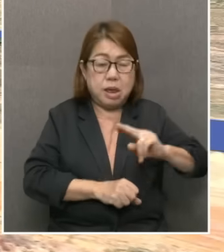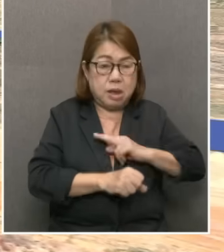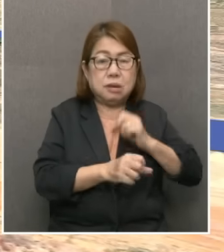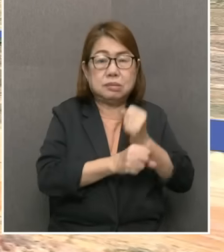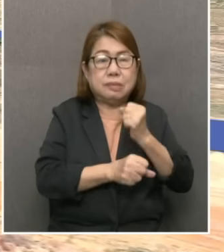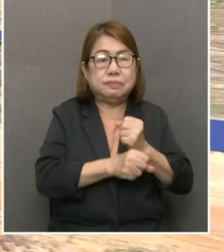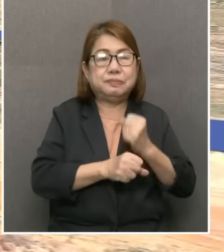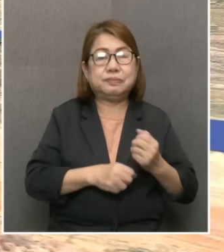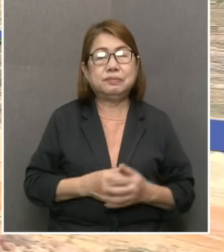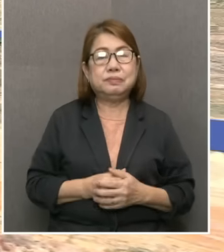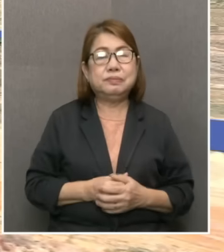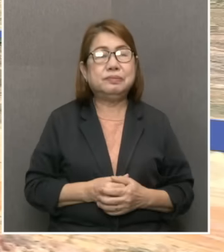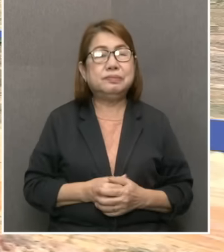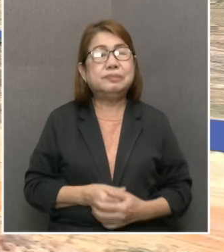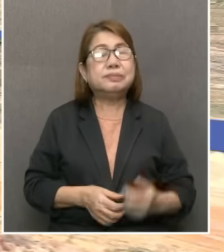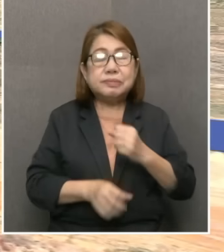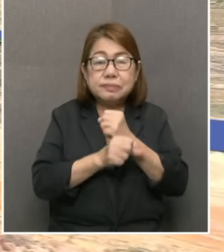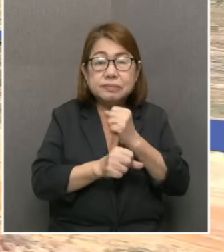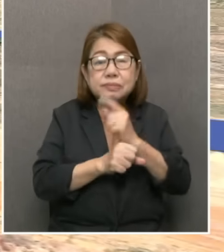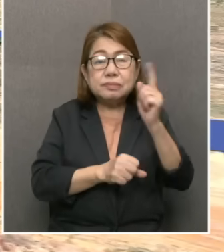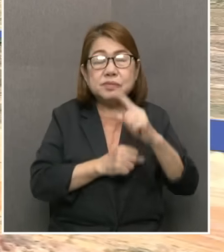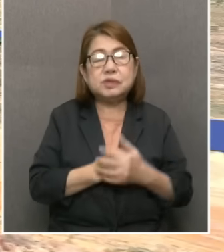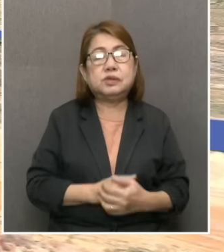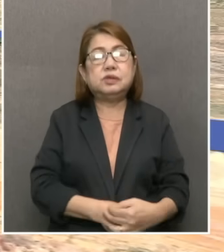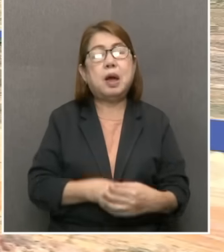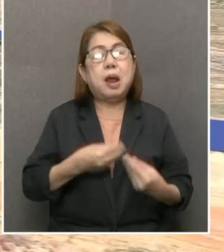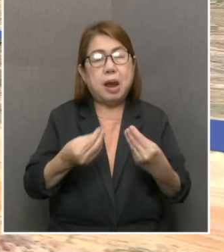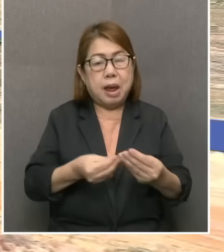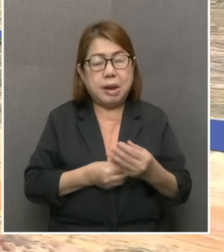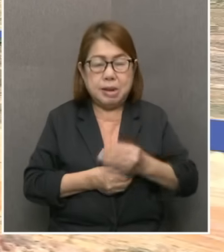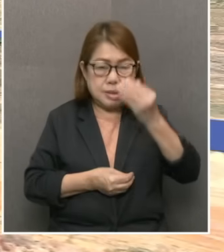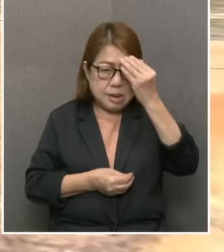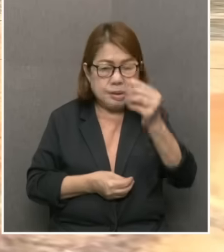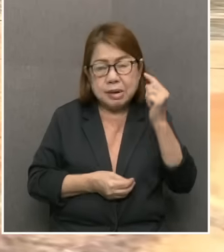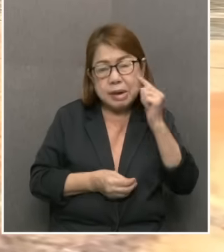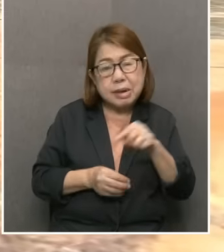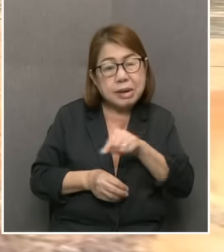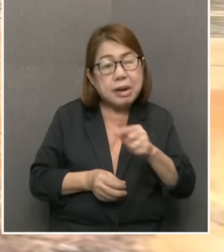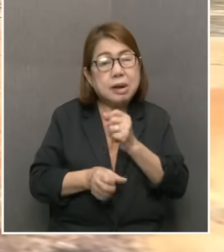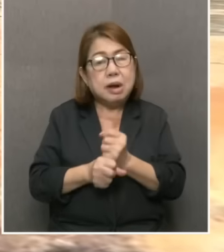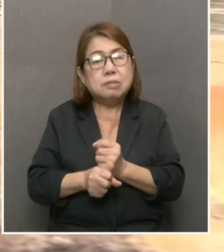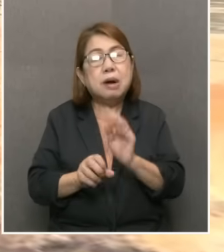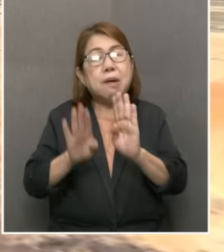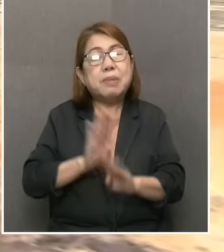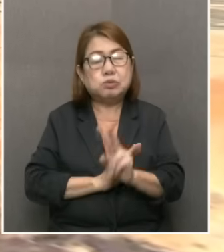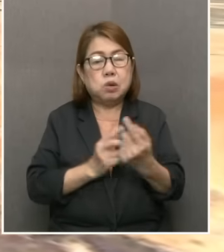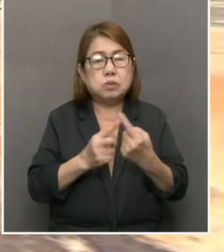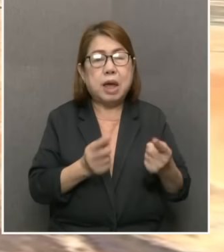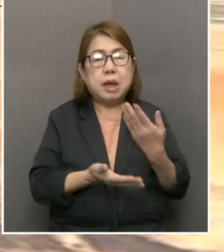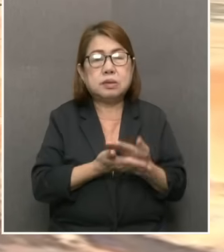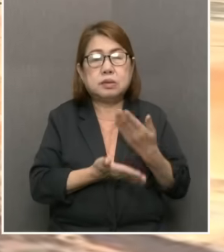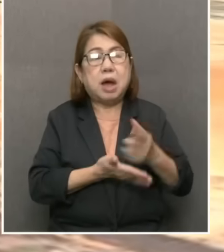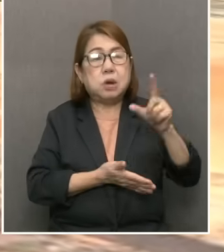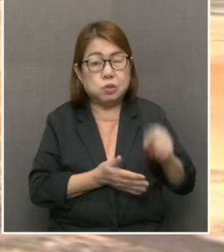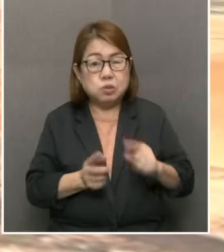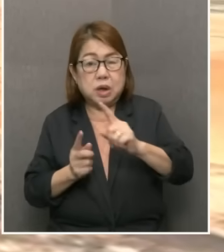ไอออนบีมนี้เพื่อเป็นการมีทางเลือกควบคู่ไปกับไอออนโดมแต่ก็มีต้นทุนการผลิตที่ต่ำกว่าไอออนโดม